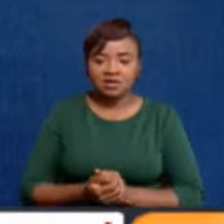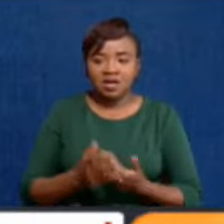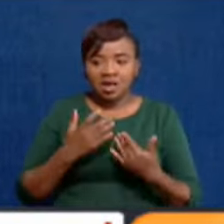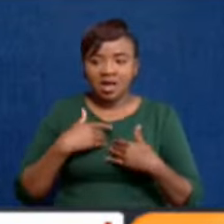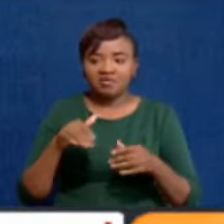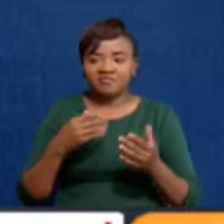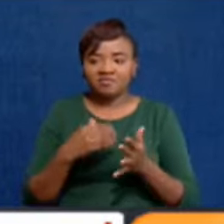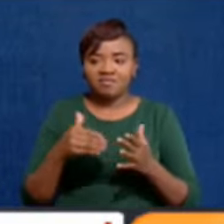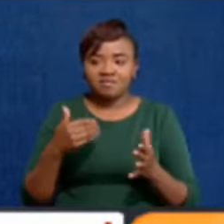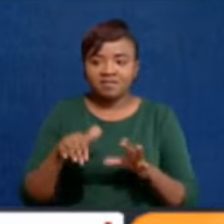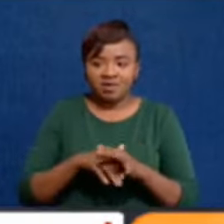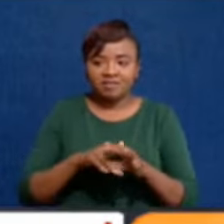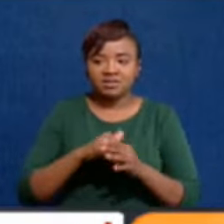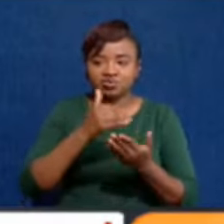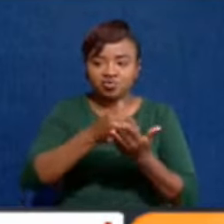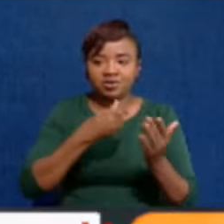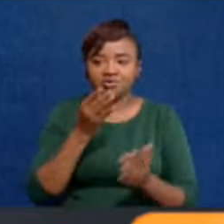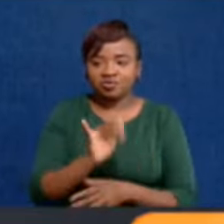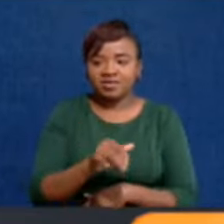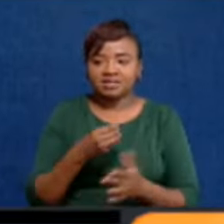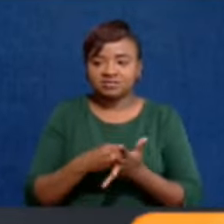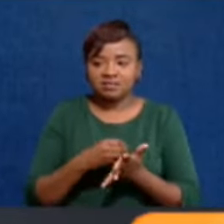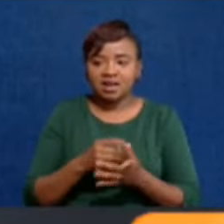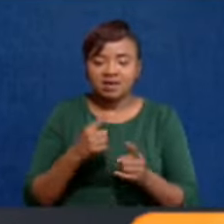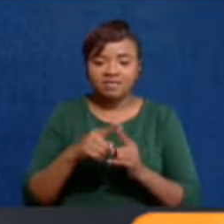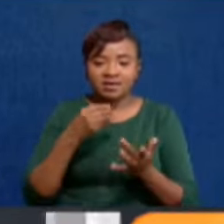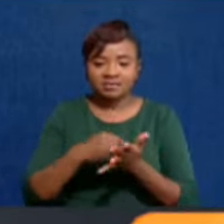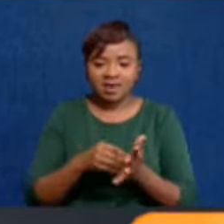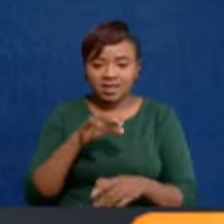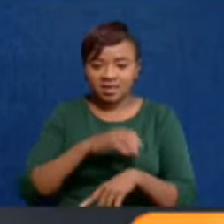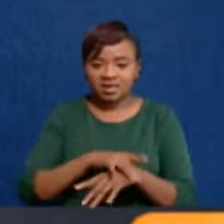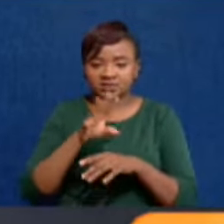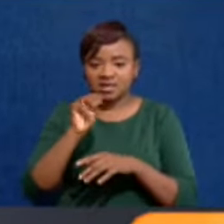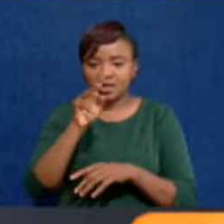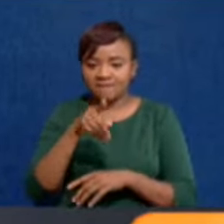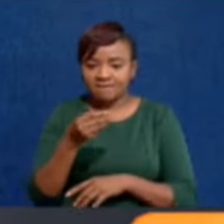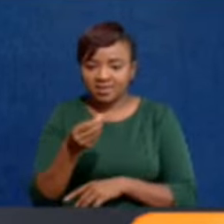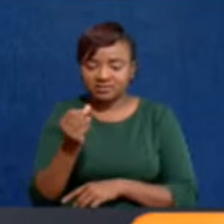not hit their M-Pesa account.